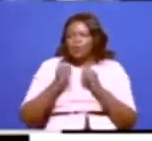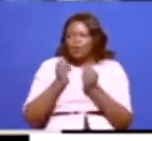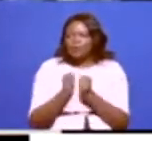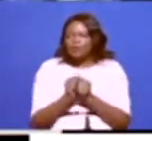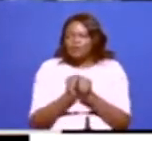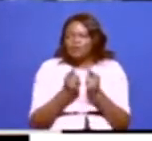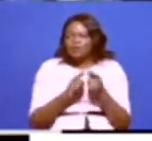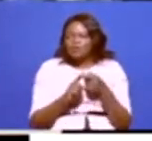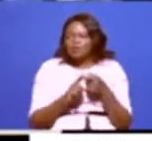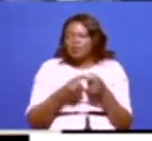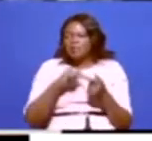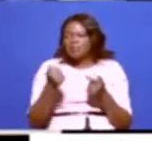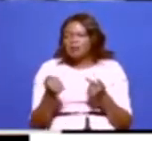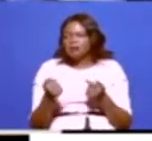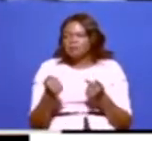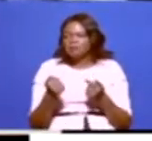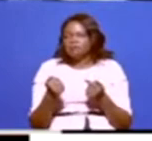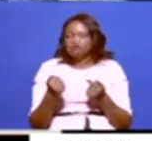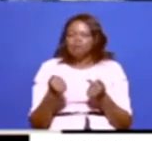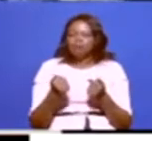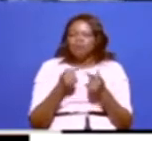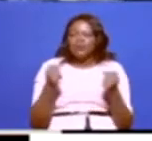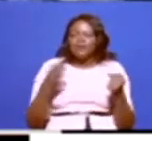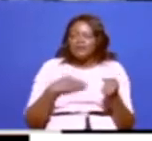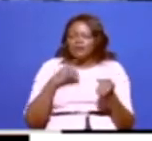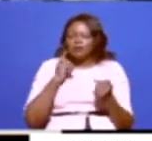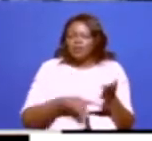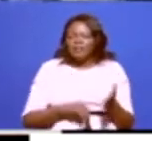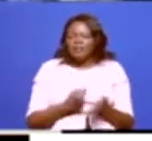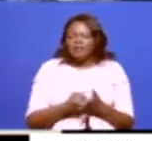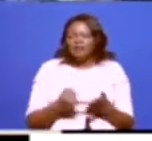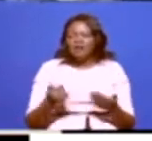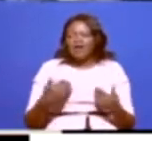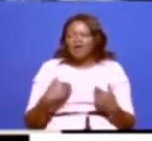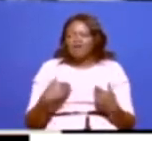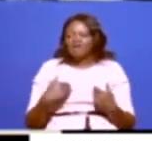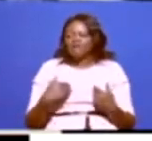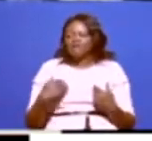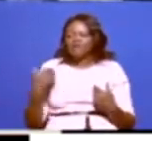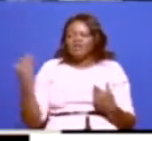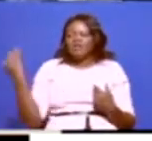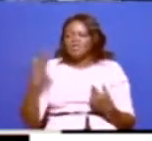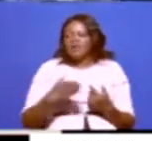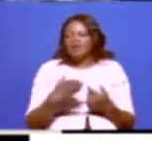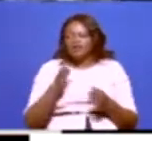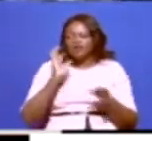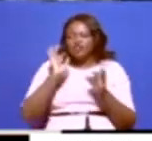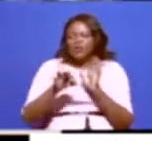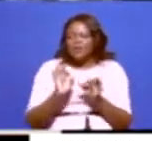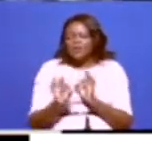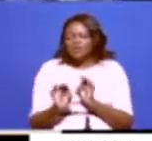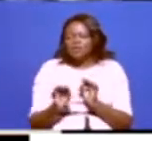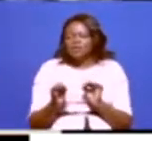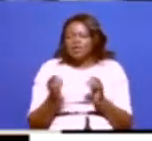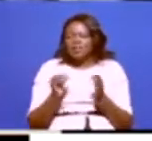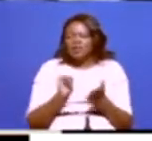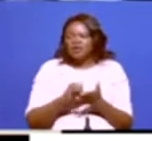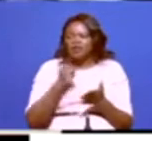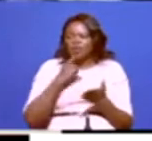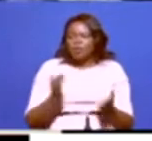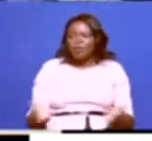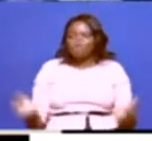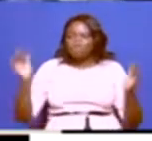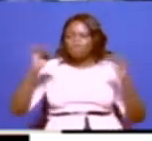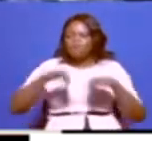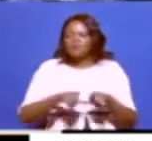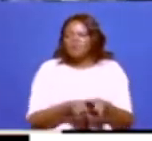Yule mpinzani wangu anasema kwamba ashapewa hii tikiti na ndio tumeungana hapa tukiwa wanachama